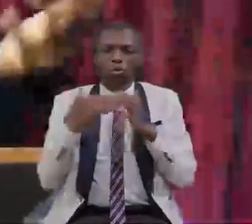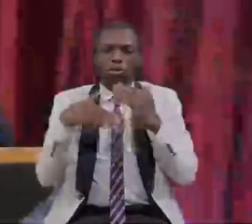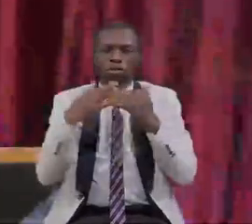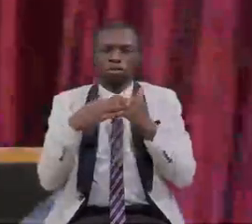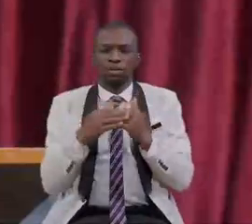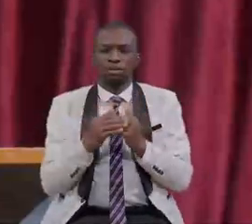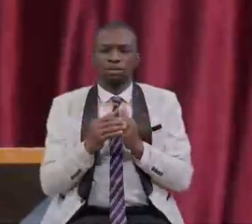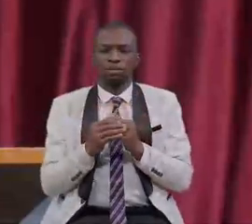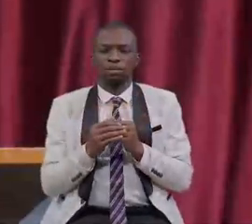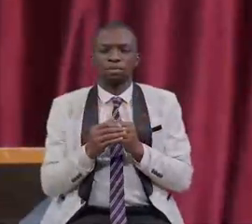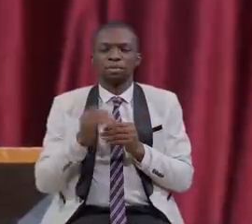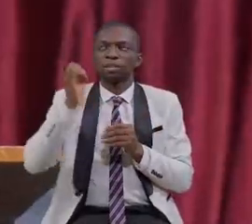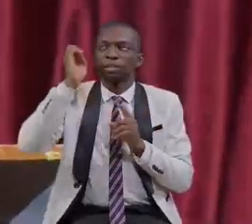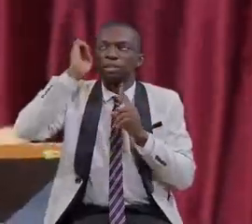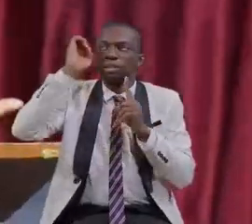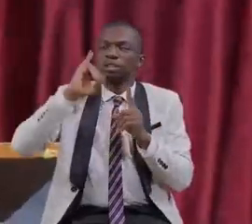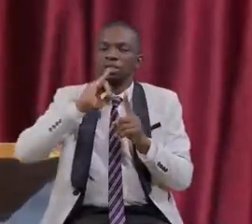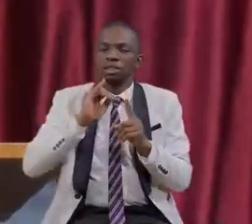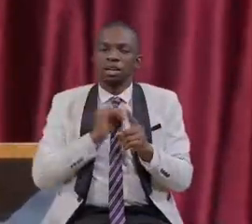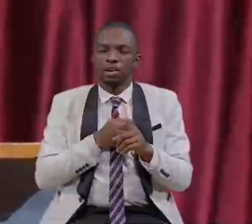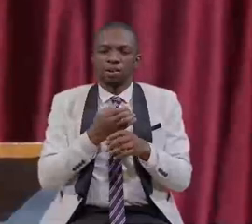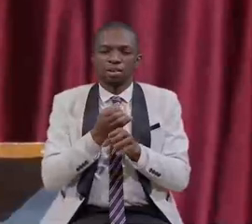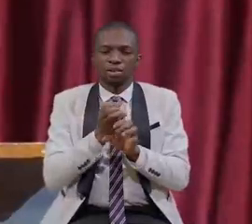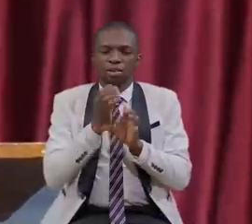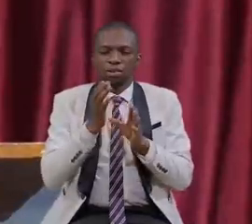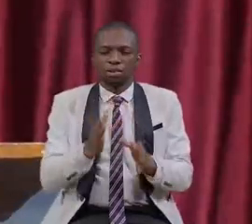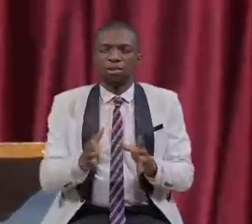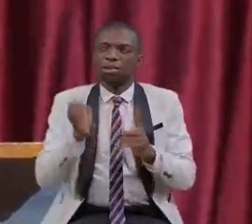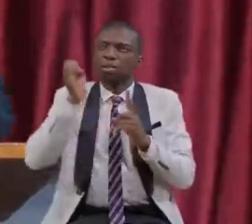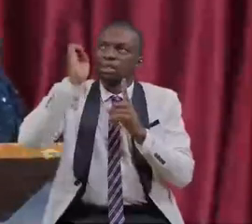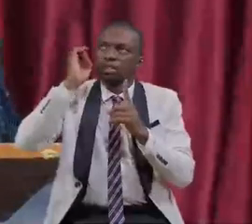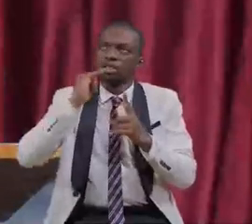Il est notre créateur. Il est notre rédempteur.